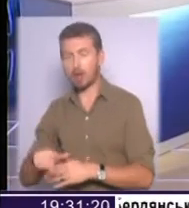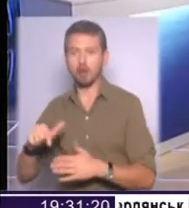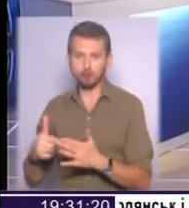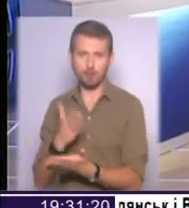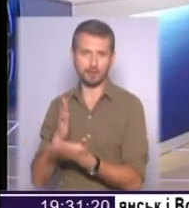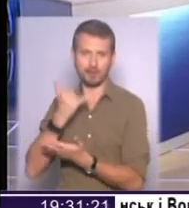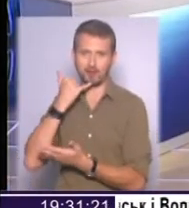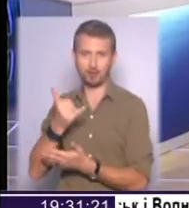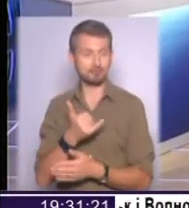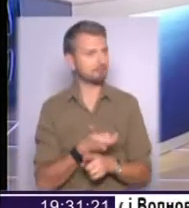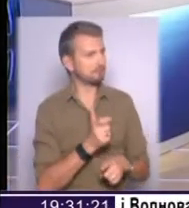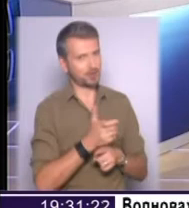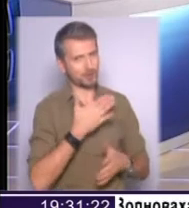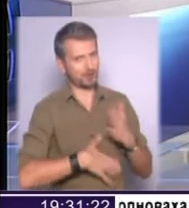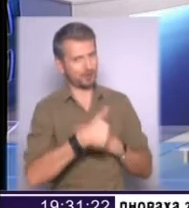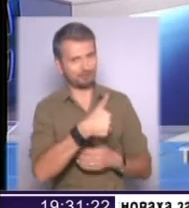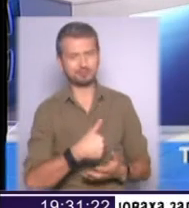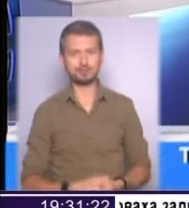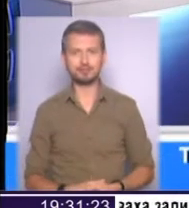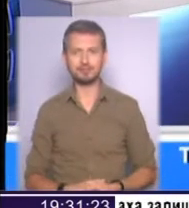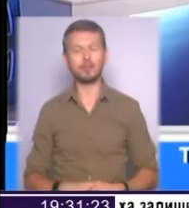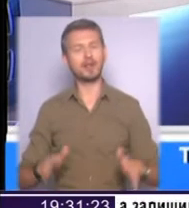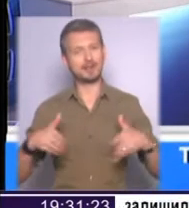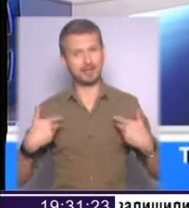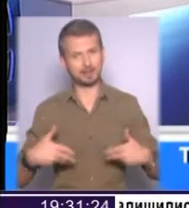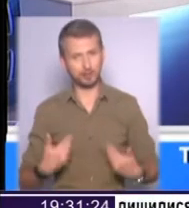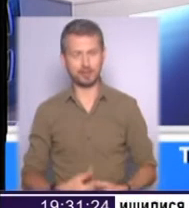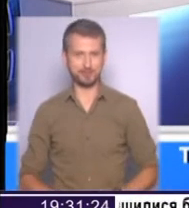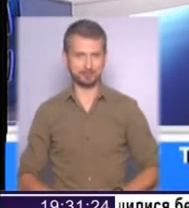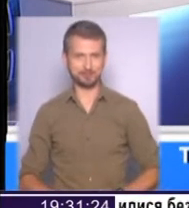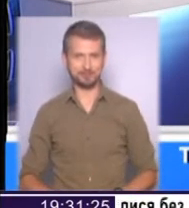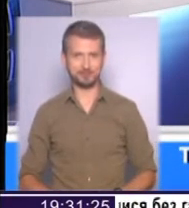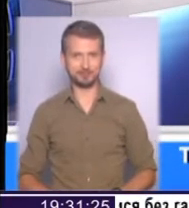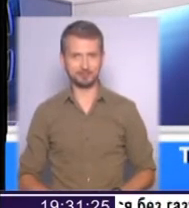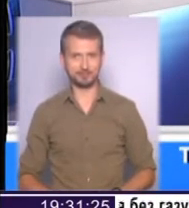запитання від глядачів. Будь ласка, говоріть. Здравствуйте. Здравствуйте.